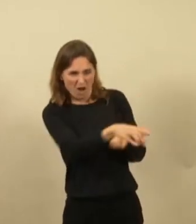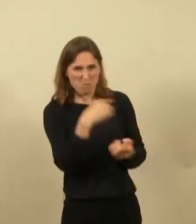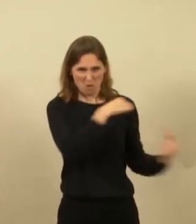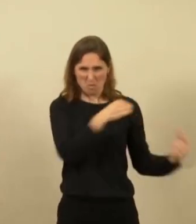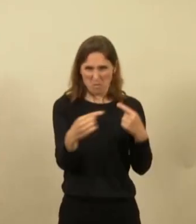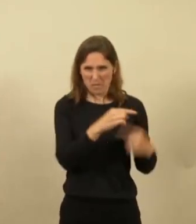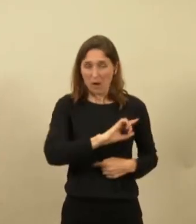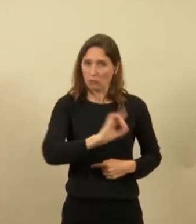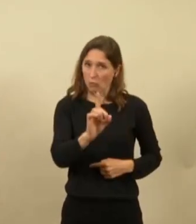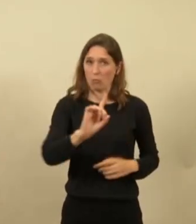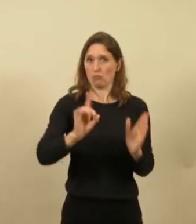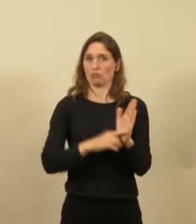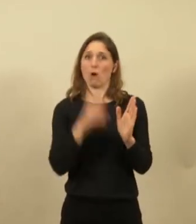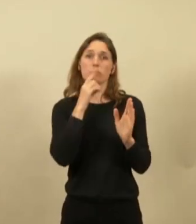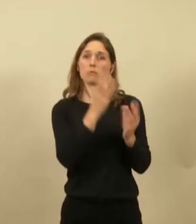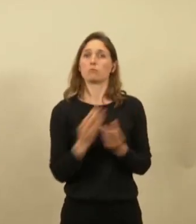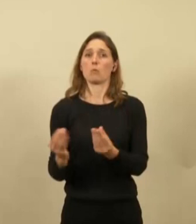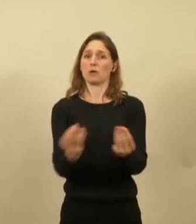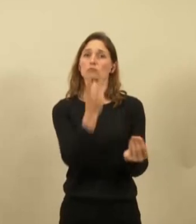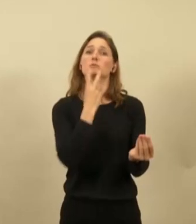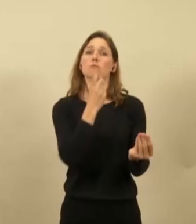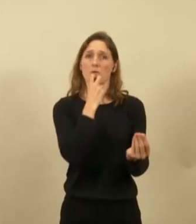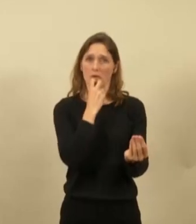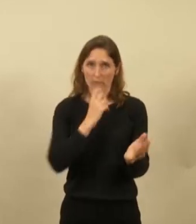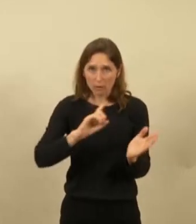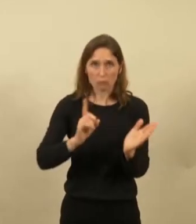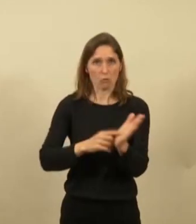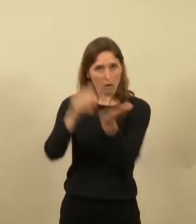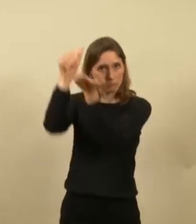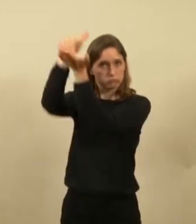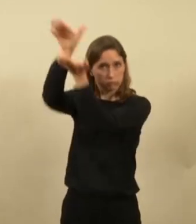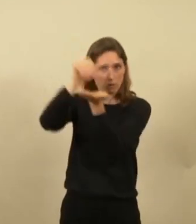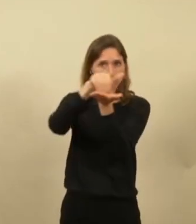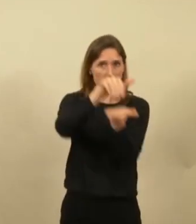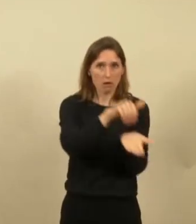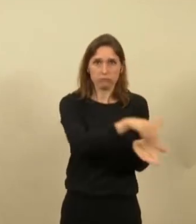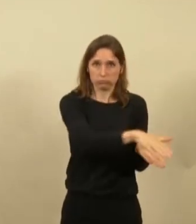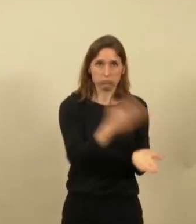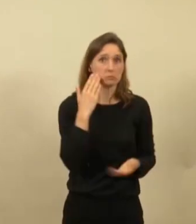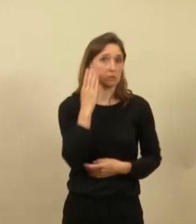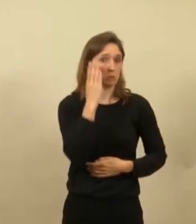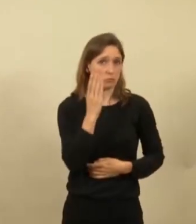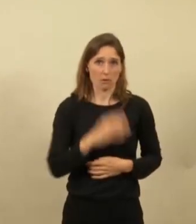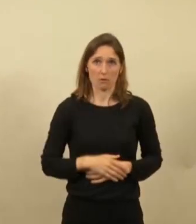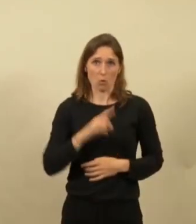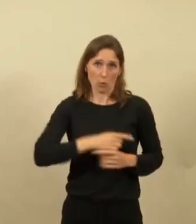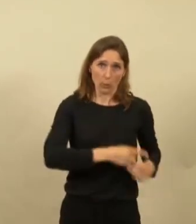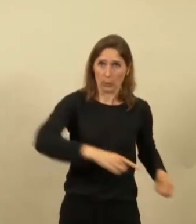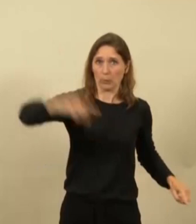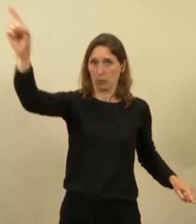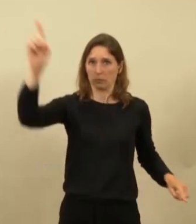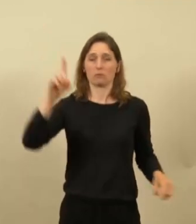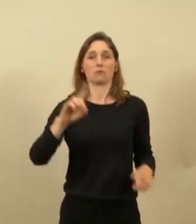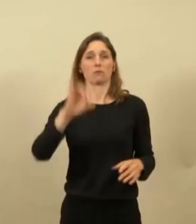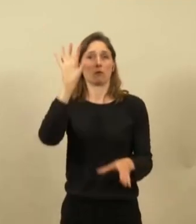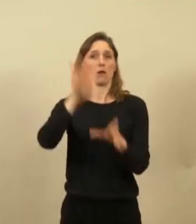ici mais bien un nouveau droit donné aux citoyens qui concernerait tout à la fois le président de la République les députés les conseillers régionaux les conseillers départementaux que sais-je encore